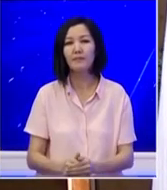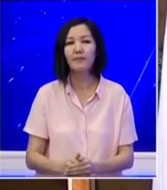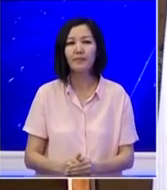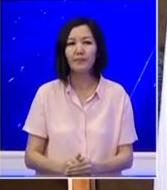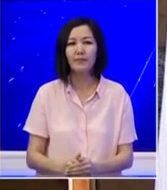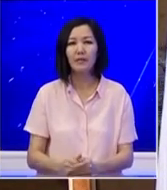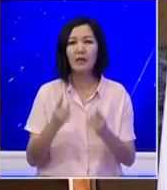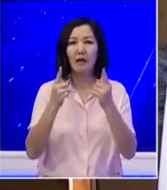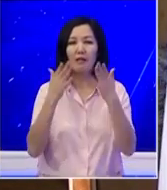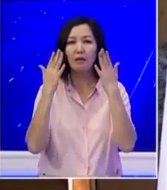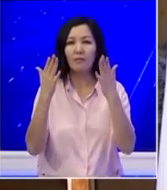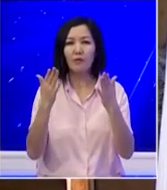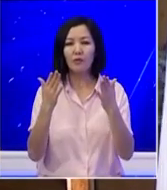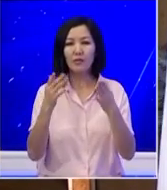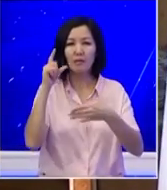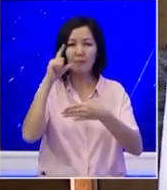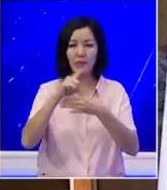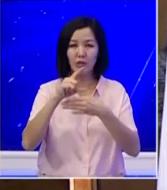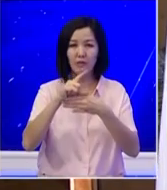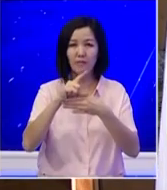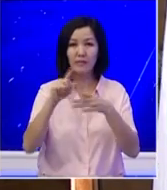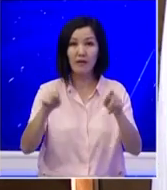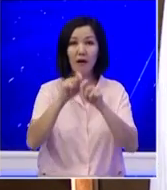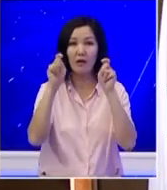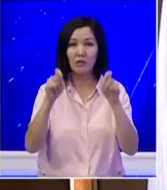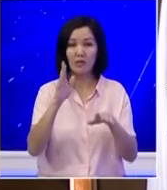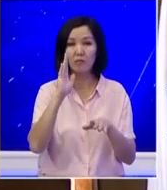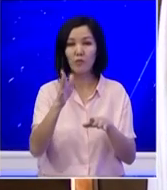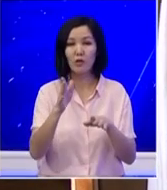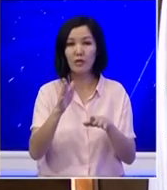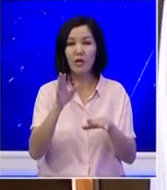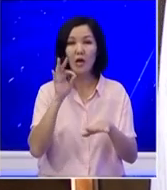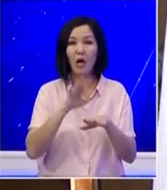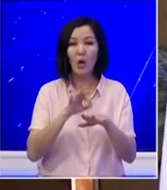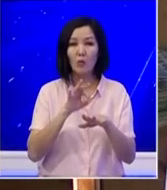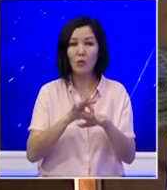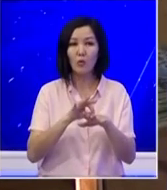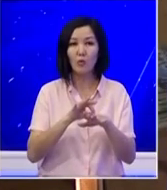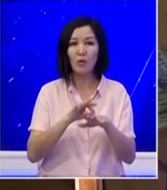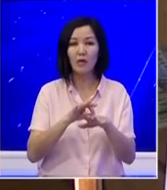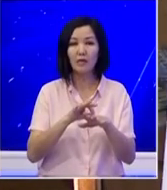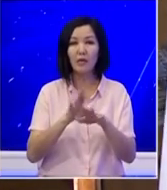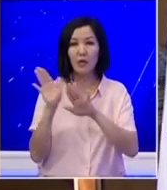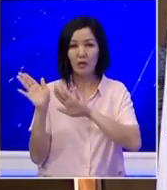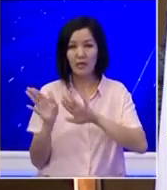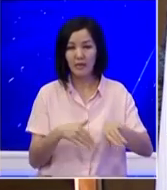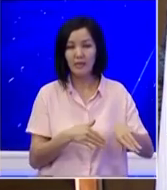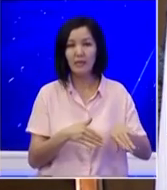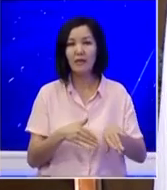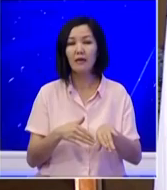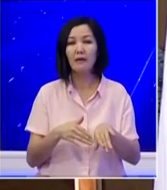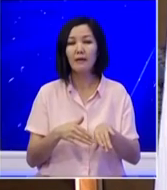Алла бұйырса, сол мешітіміз енді ашылар. Мына аурудың өзі кетер адамдардан